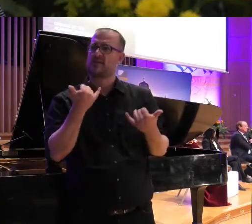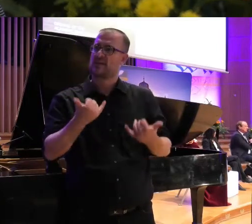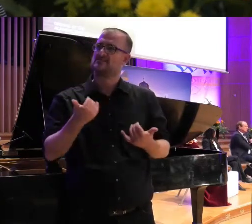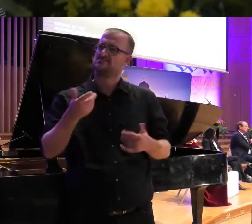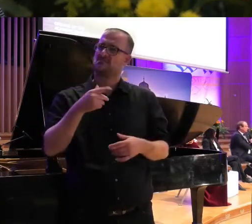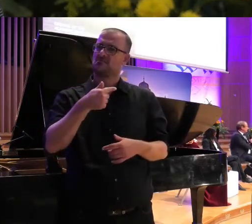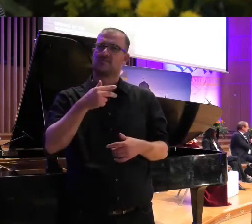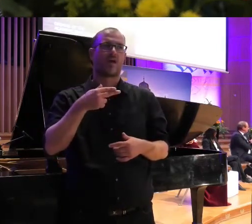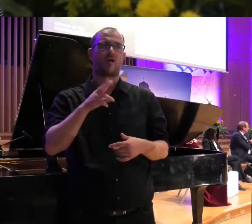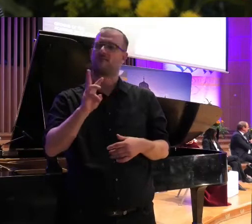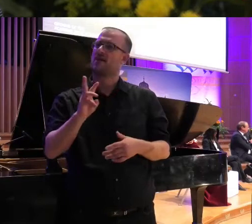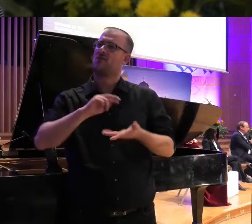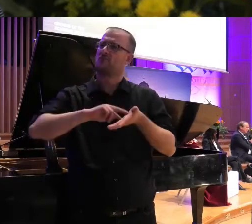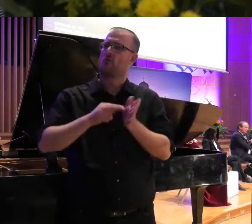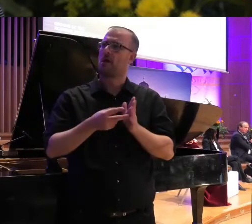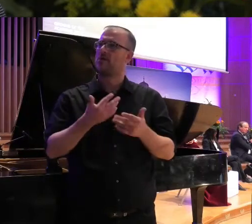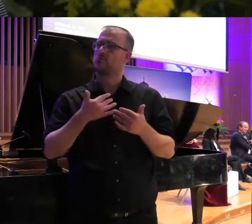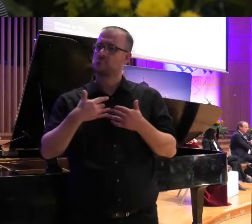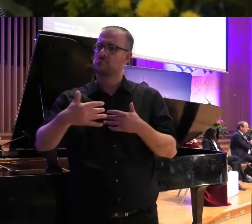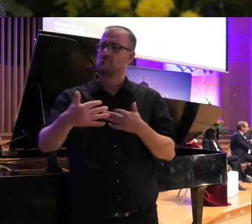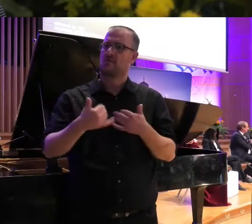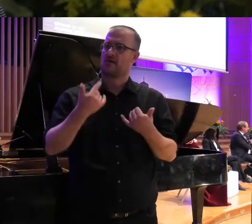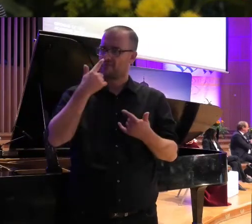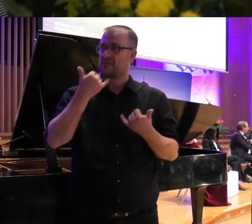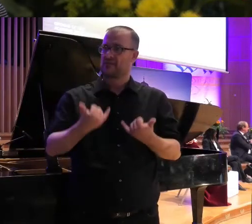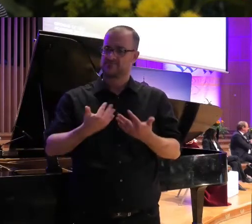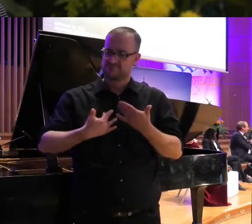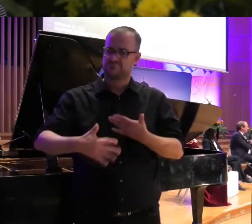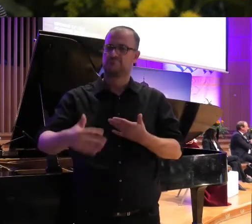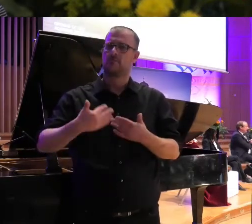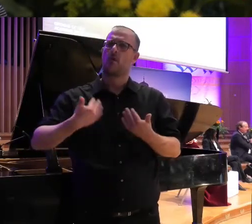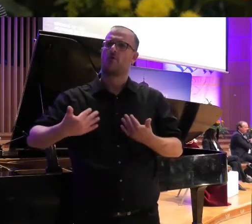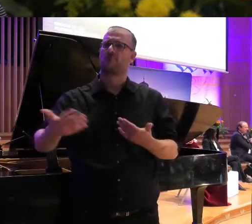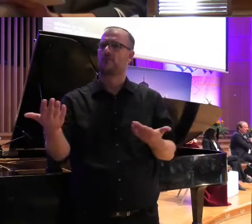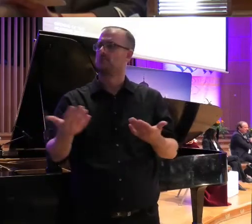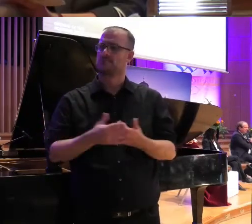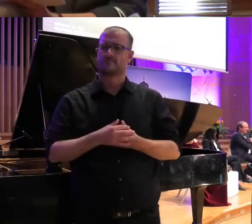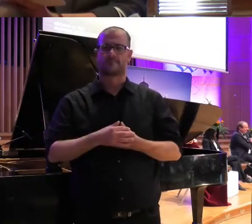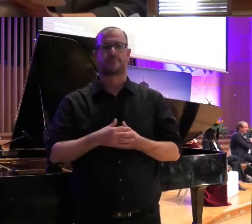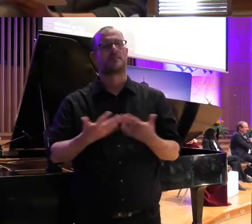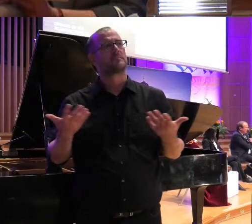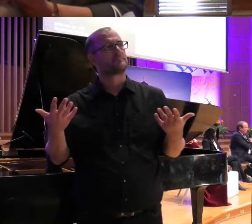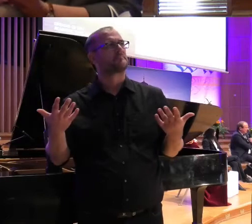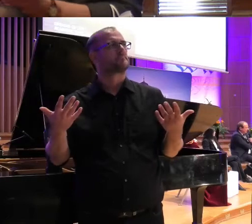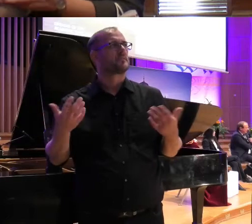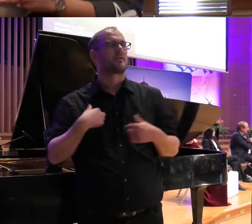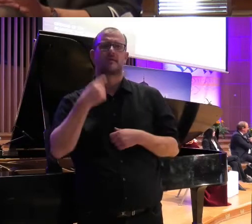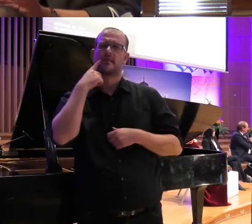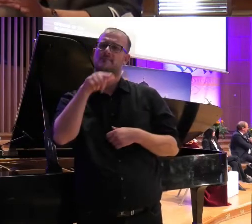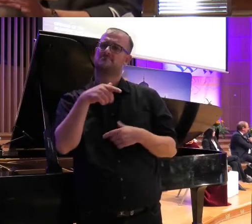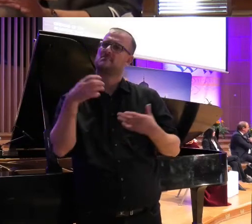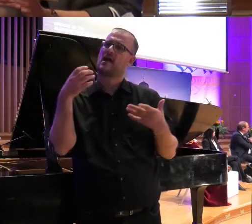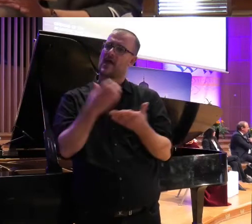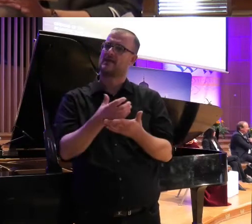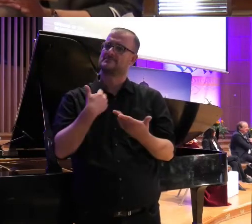darauf vor, wenn wir jetzt merken, dass solche Situationen noch häufiger kommen als sowieso schon? Also ich finde, wenn ich diesen Einsatz jetzt